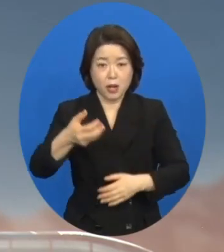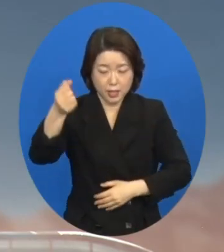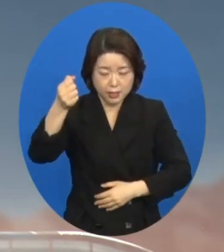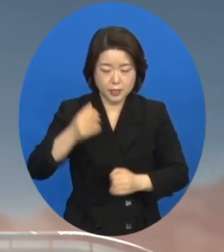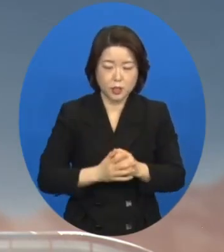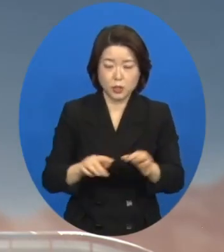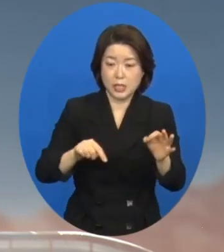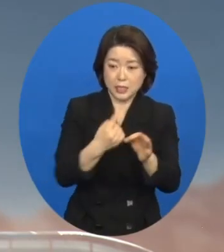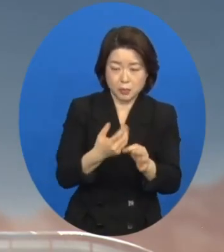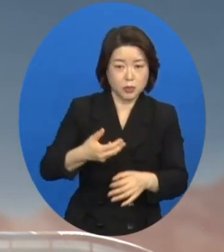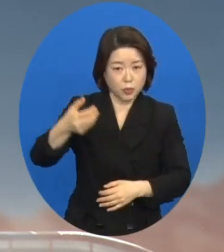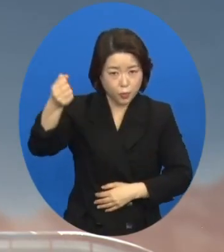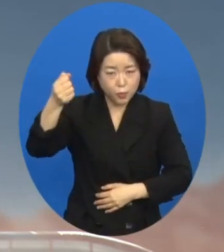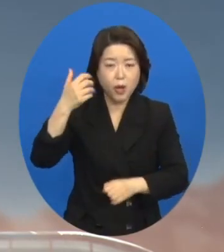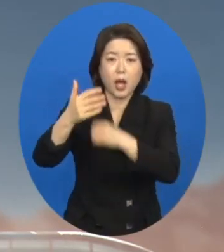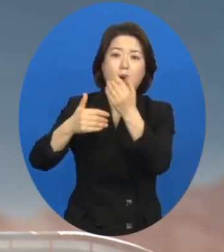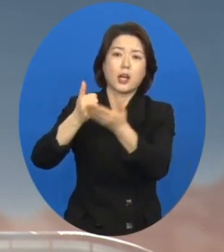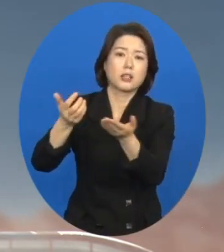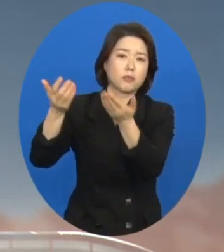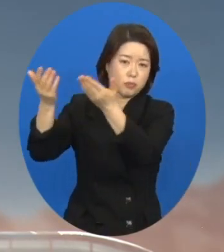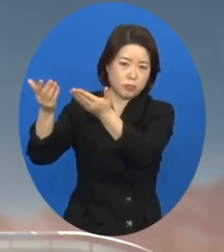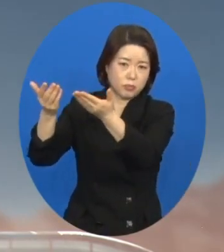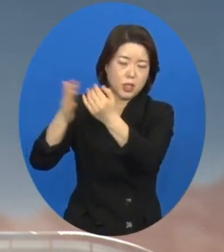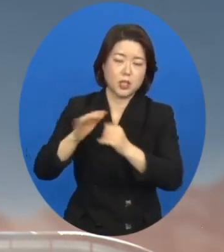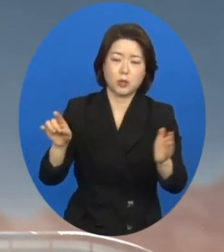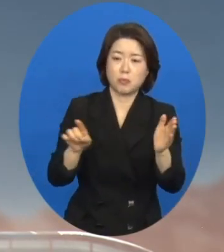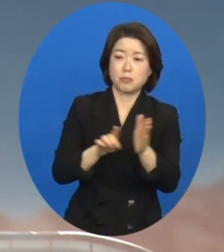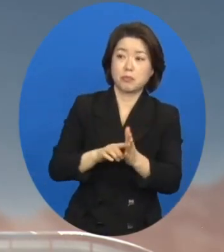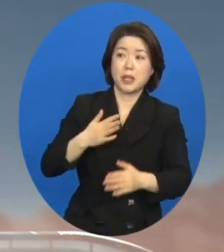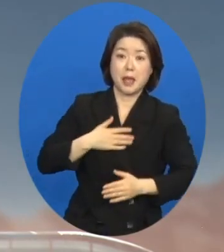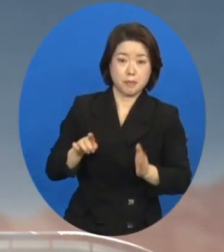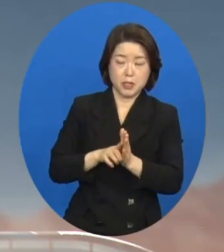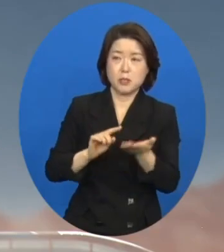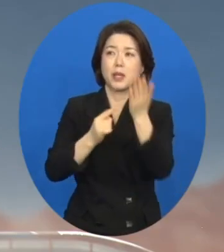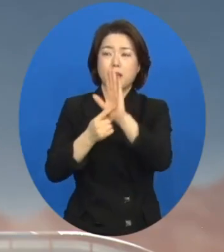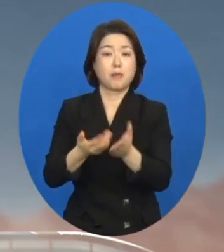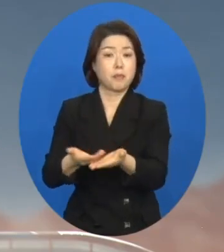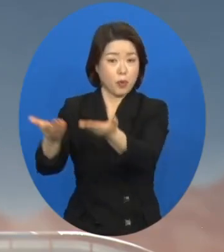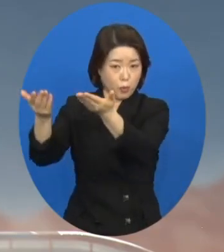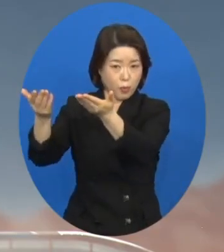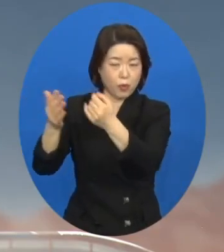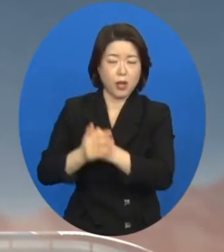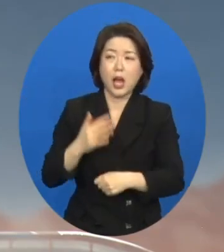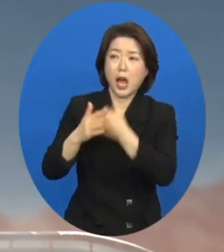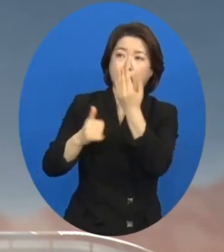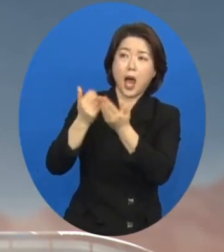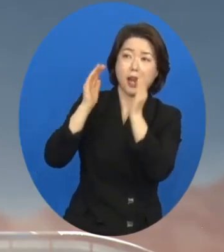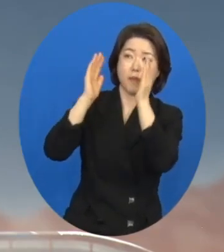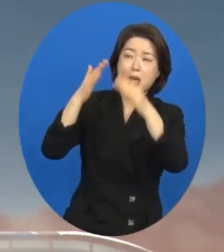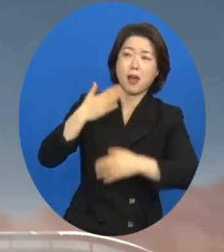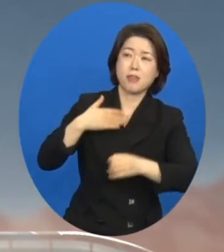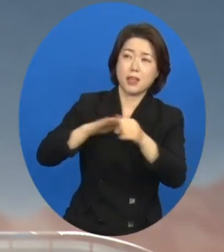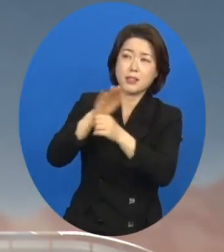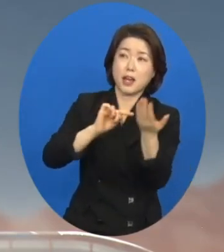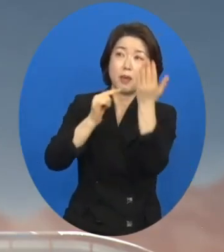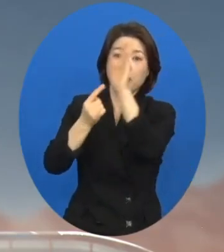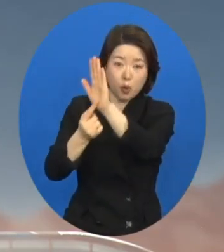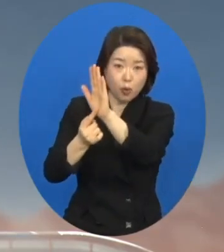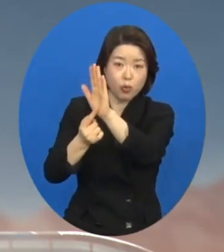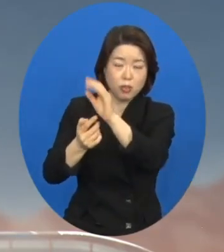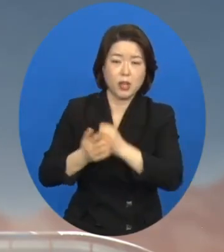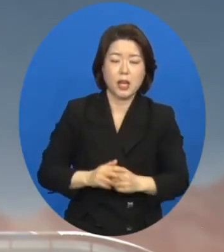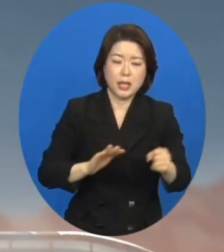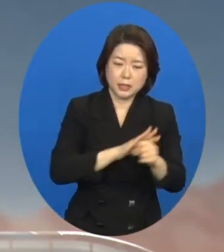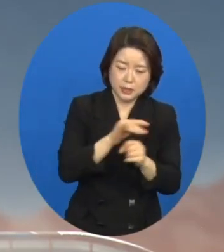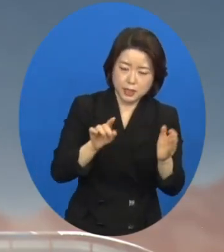1조는 하나님의 것이다. 이건 믿음의 표현이고요. 또한 하나님에 대한 우리의 사랑의 표현이에요. 그러니까 사랑과